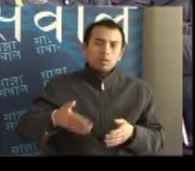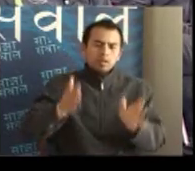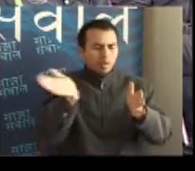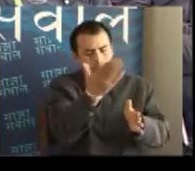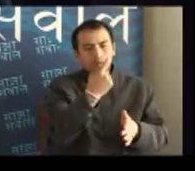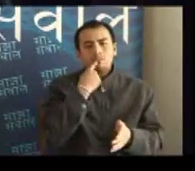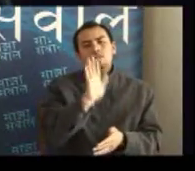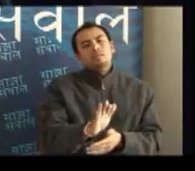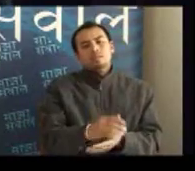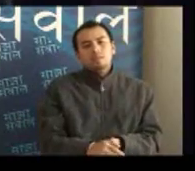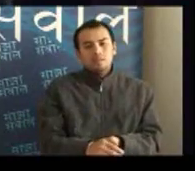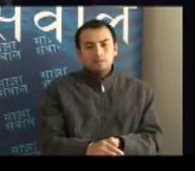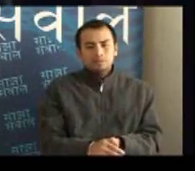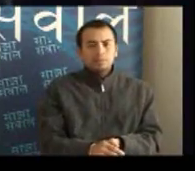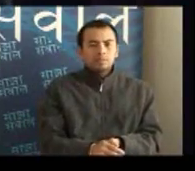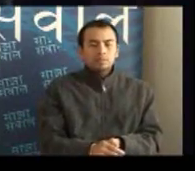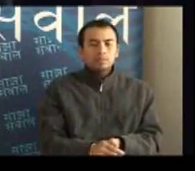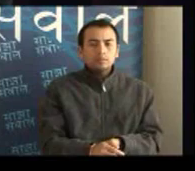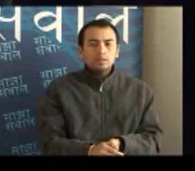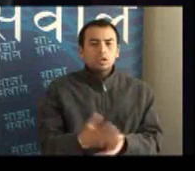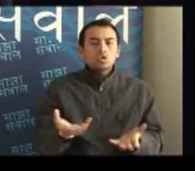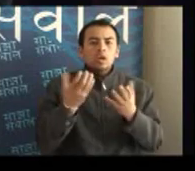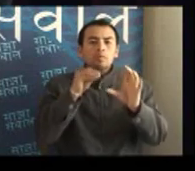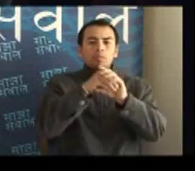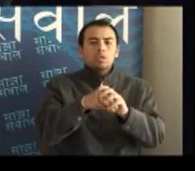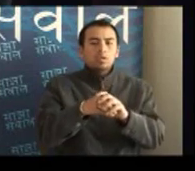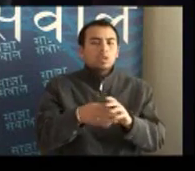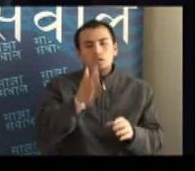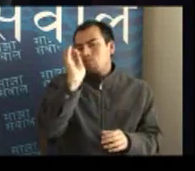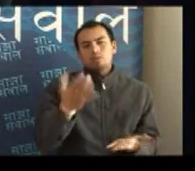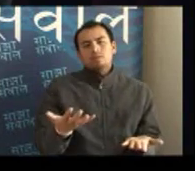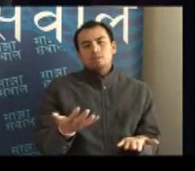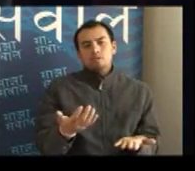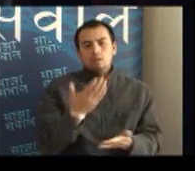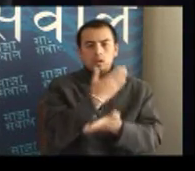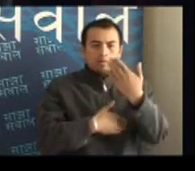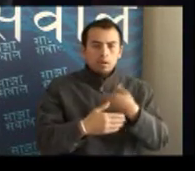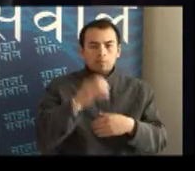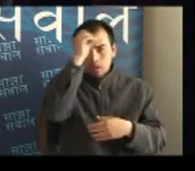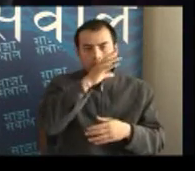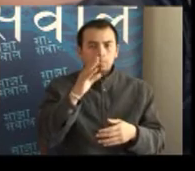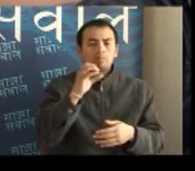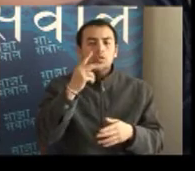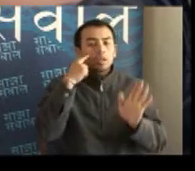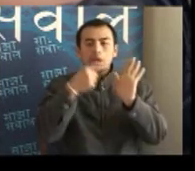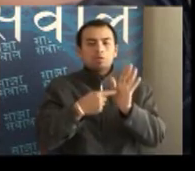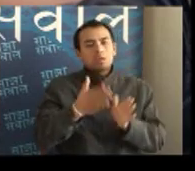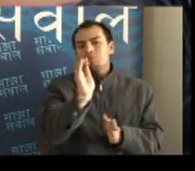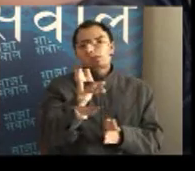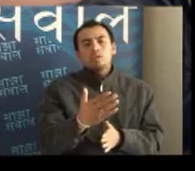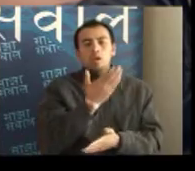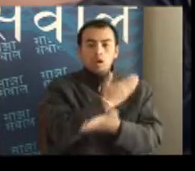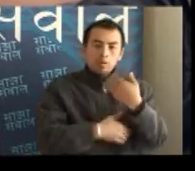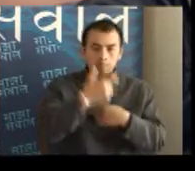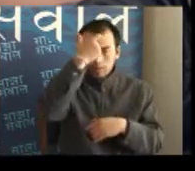गर्नु, हामी सिंहदरबारभित्र सहज रूपमा पस्न पाउन अपाङ्गता परिचय पत्र देखाएर, कम्तीमा अपाङ्गता